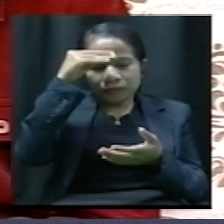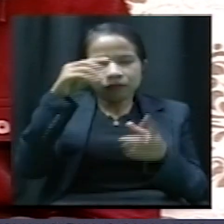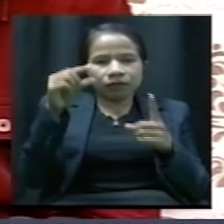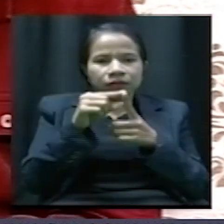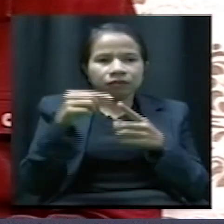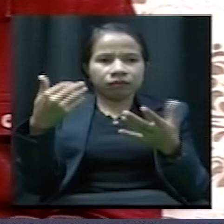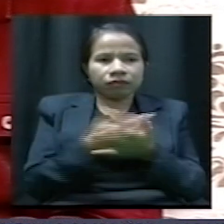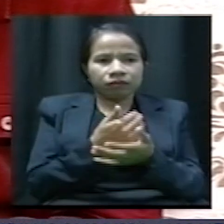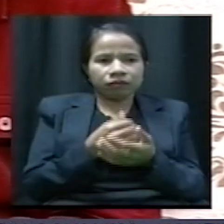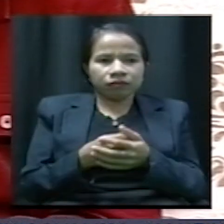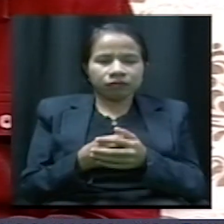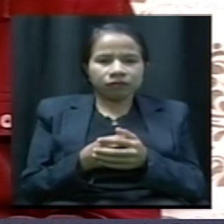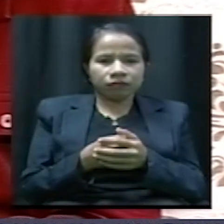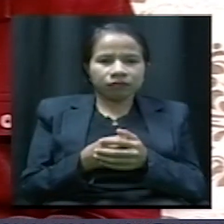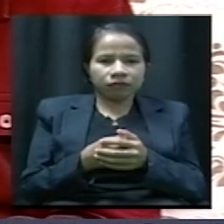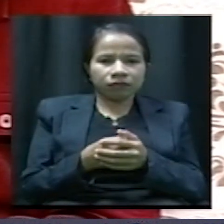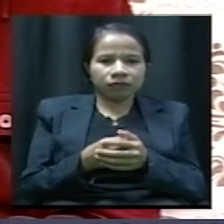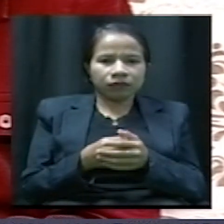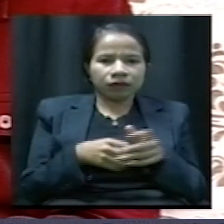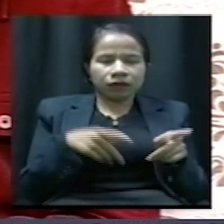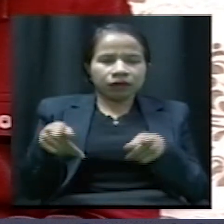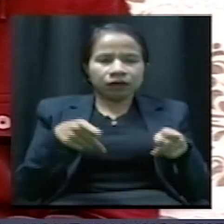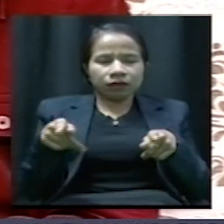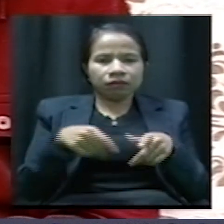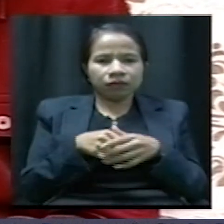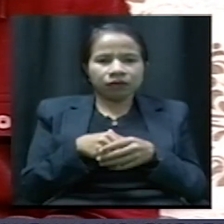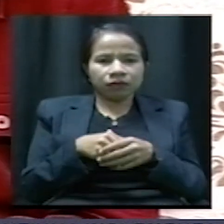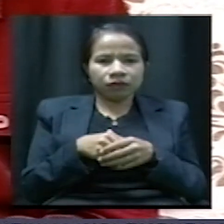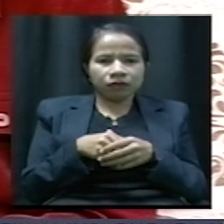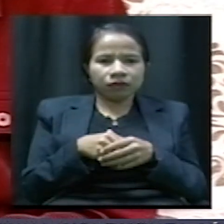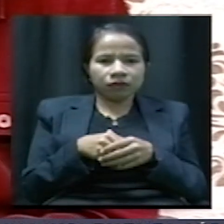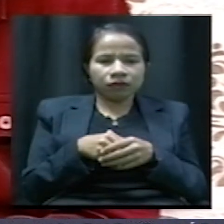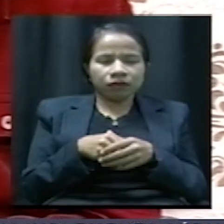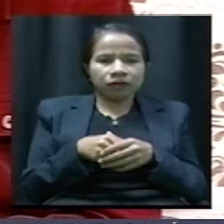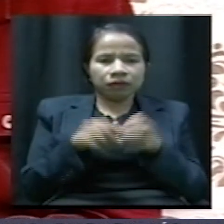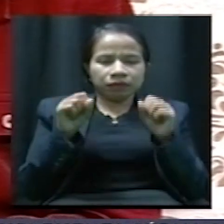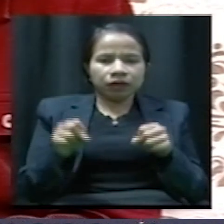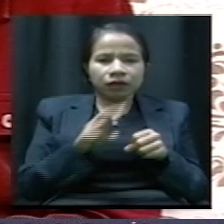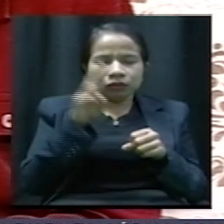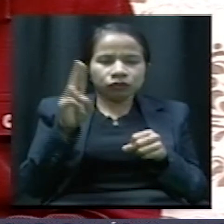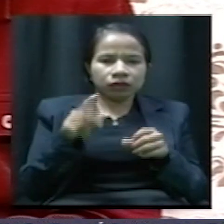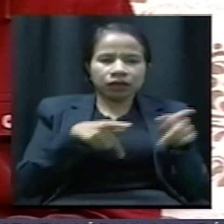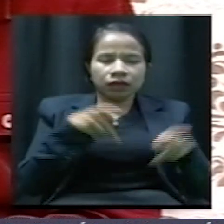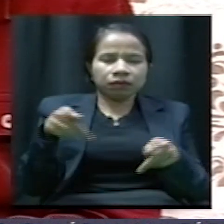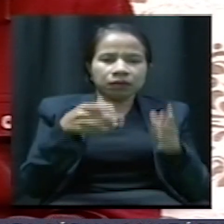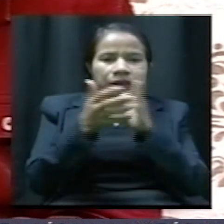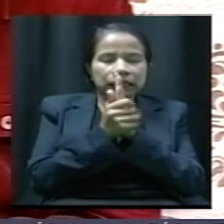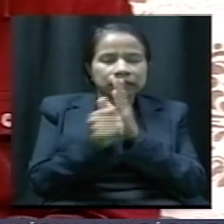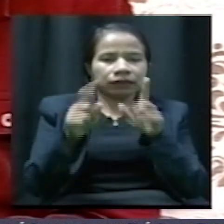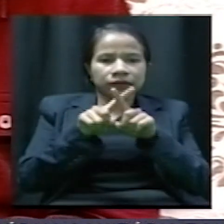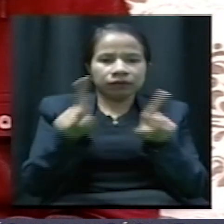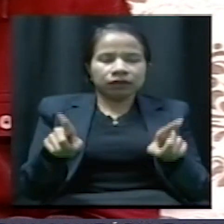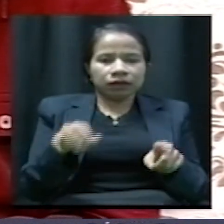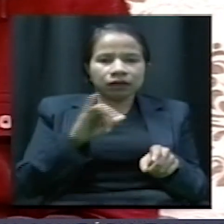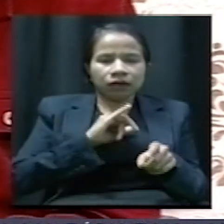fuang fong ida katak elain dita boleh emoh habilidade emoh deficiencia e temos bele usa emoh habilidade diferente.